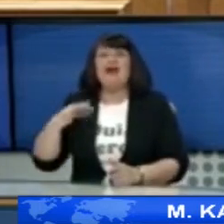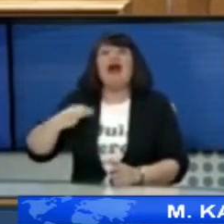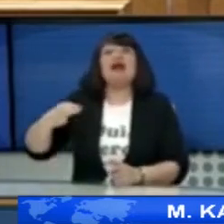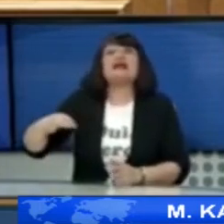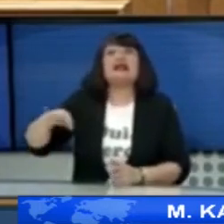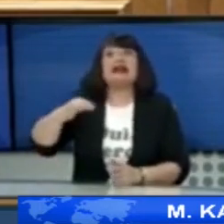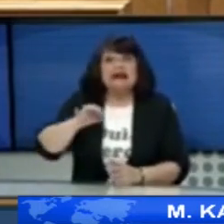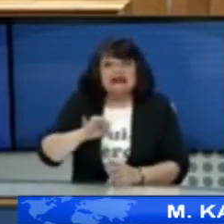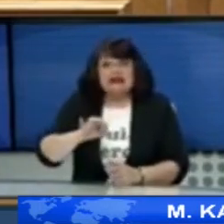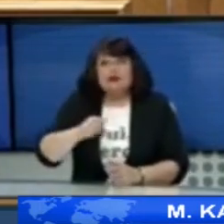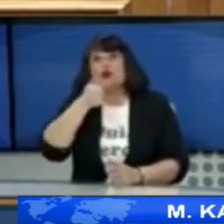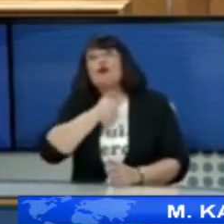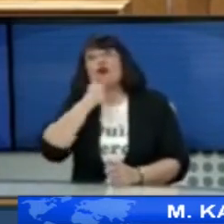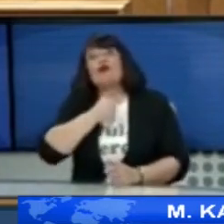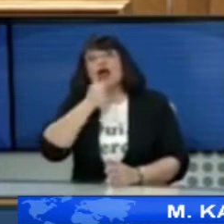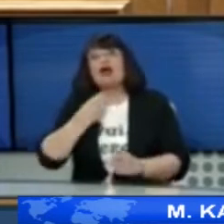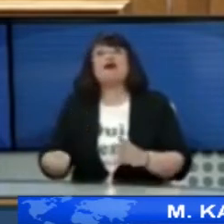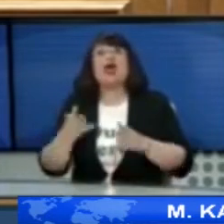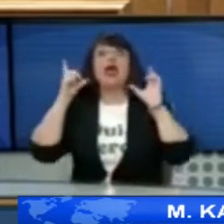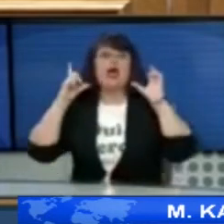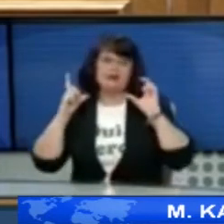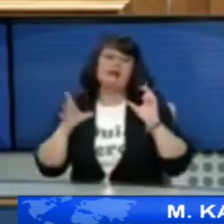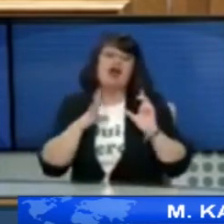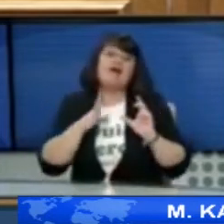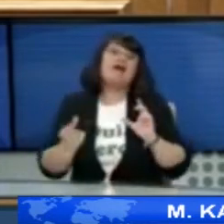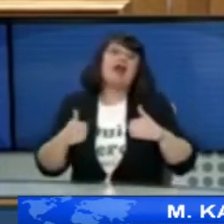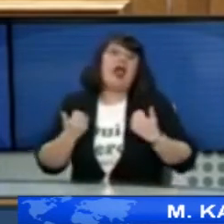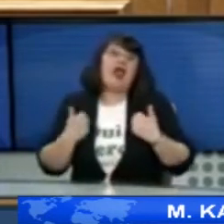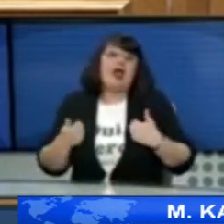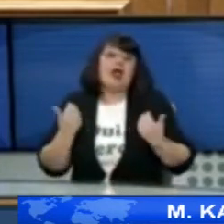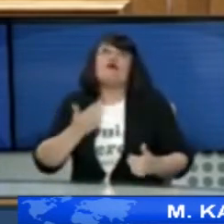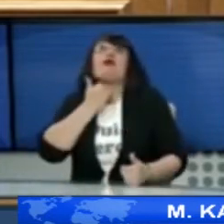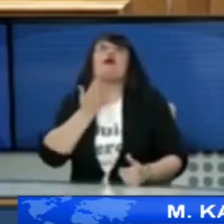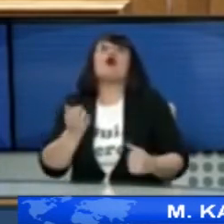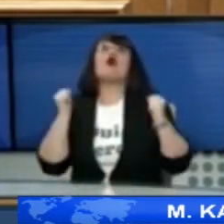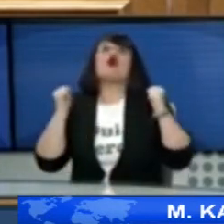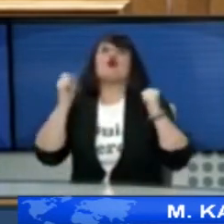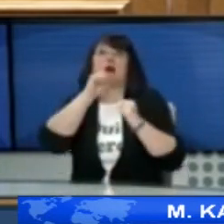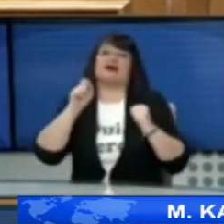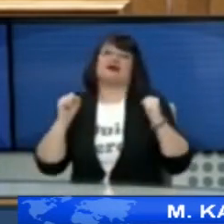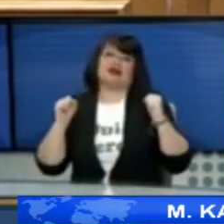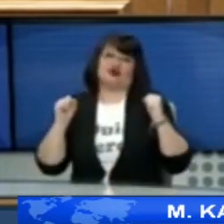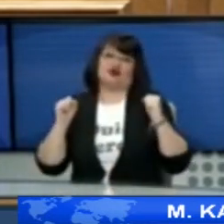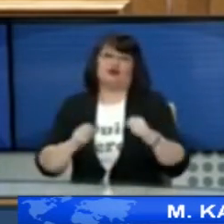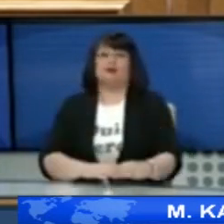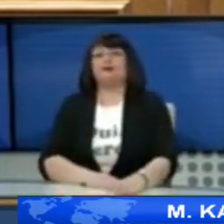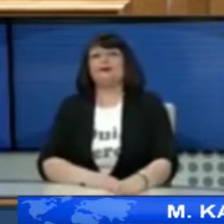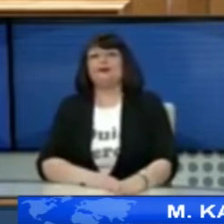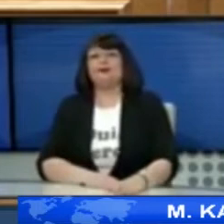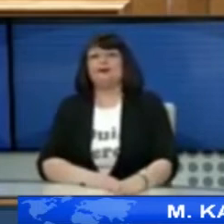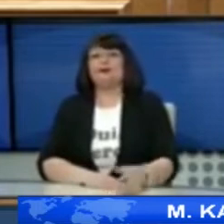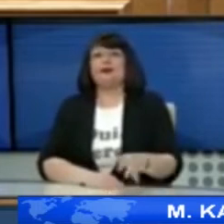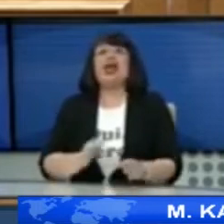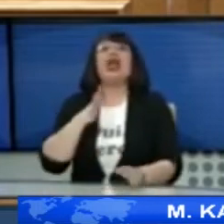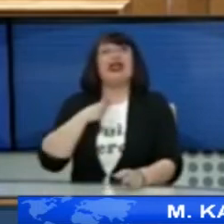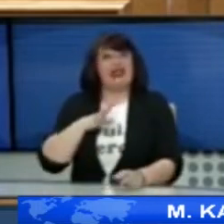και των νέων ανθρώπων που πραγματικά αδυνατούν να τα βγάλουν πέρα. Το ερώτημα είναι αν θέλει η